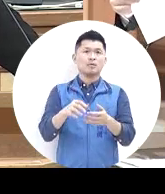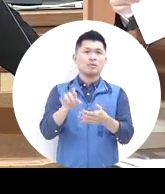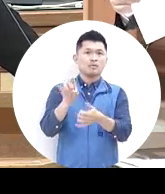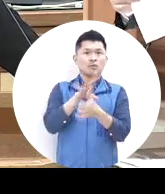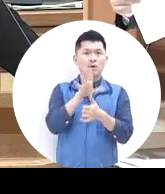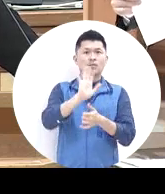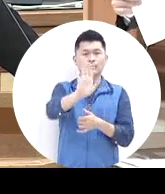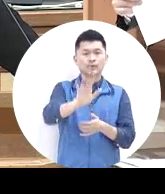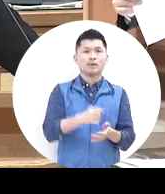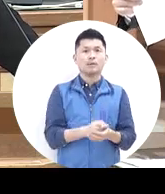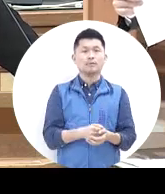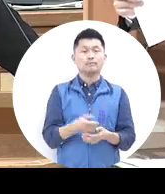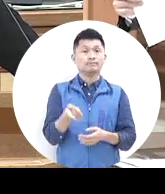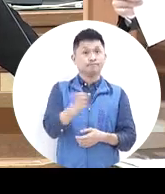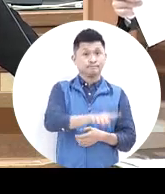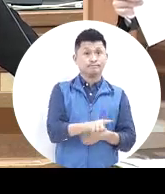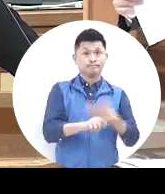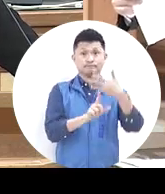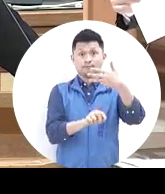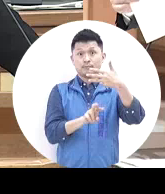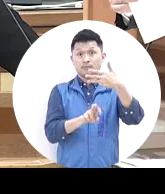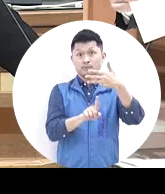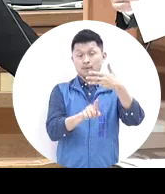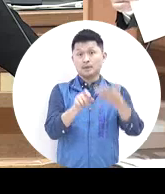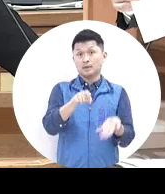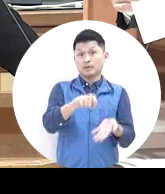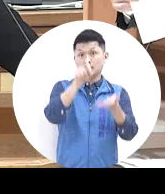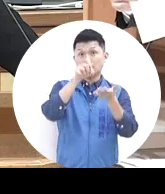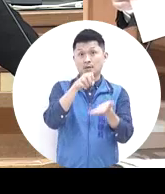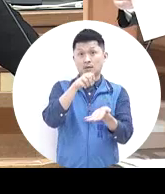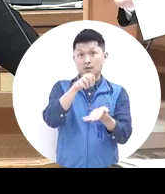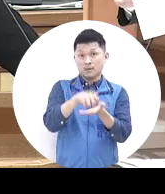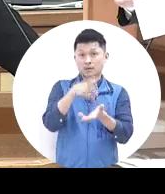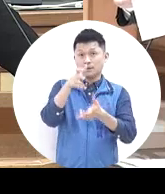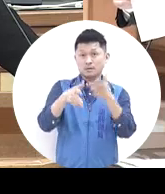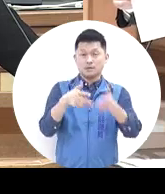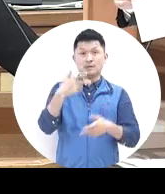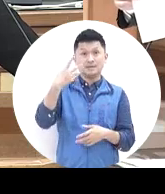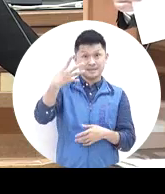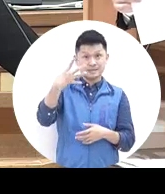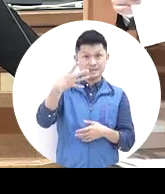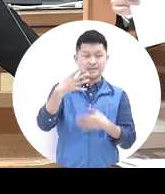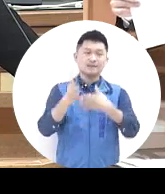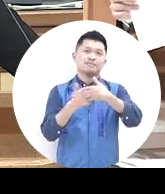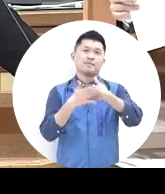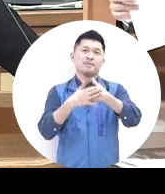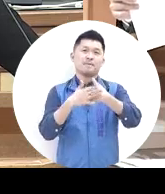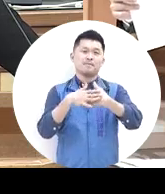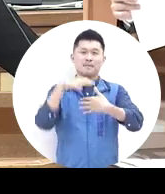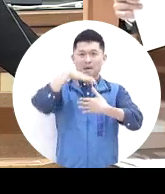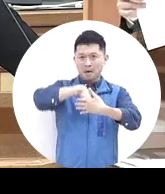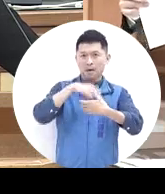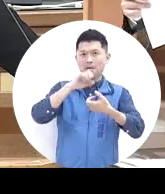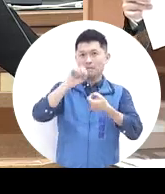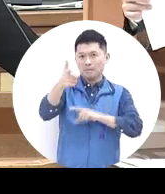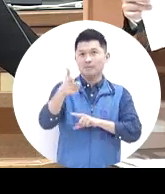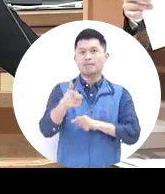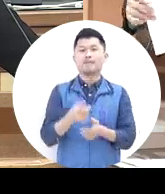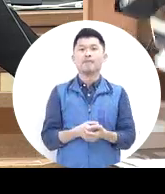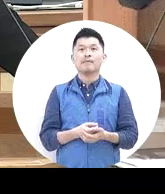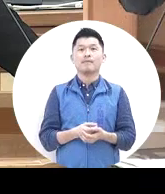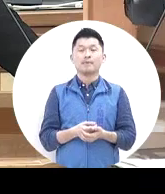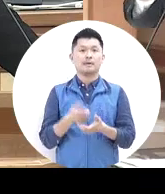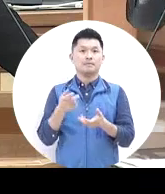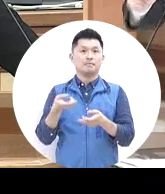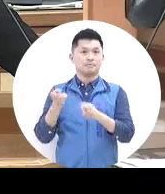2019年8月21号，你说核四是个假议题，哦，那这个目前处于停役的状态，若要重